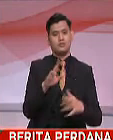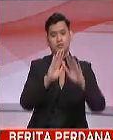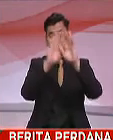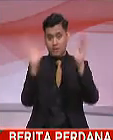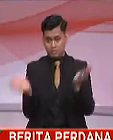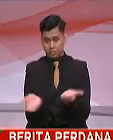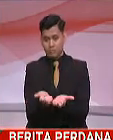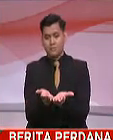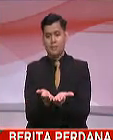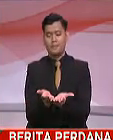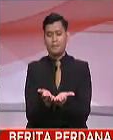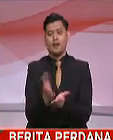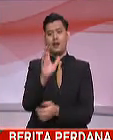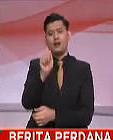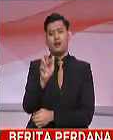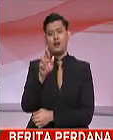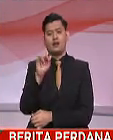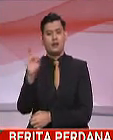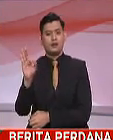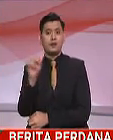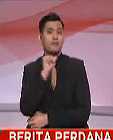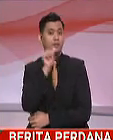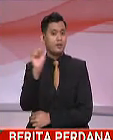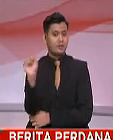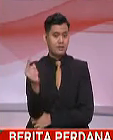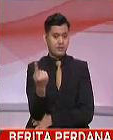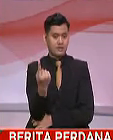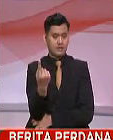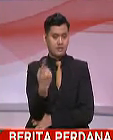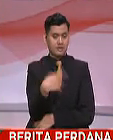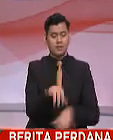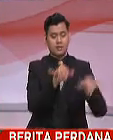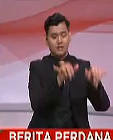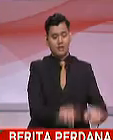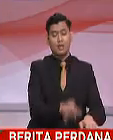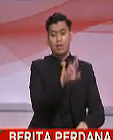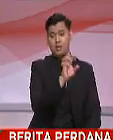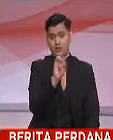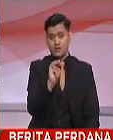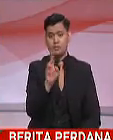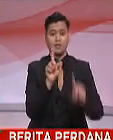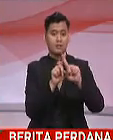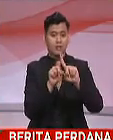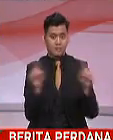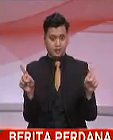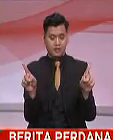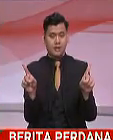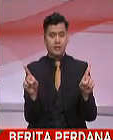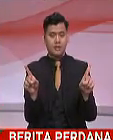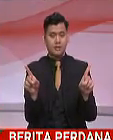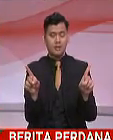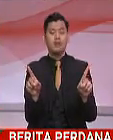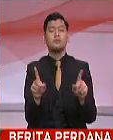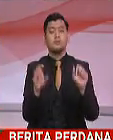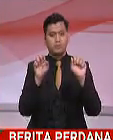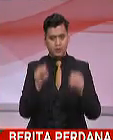di Napoli. So Arif tidak hanya duduk di Rome, bandar bersejarah itu, tapi dia akan go around the whole